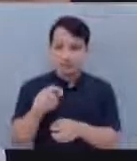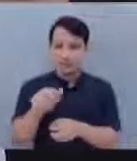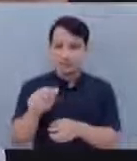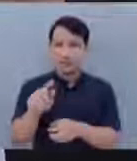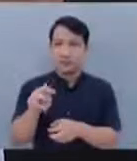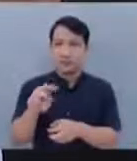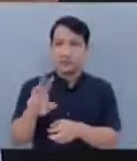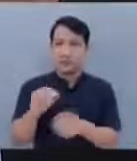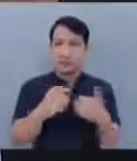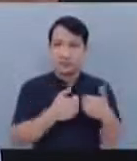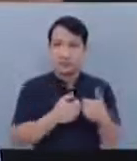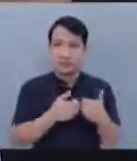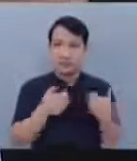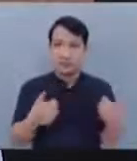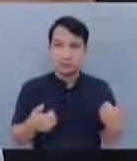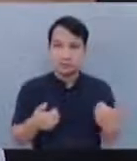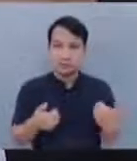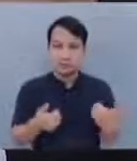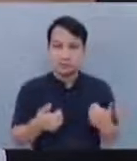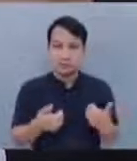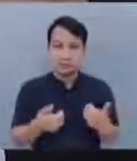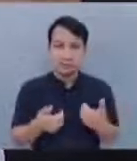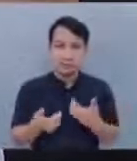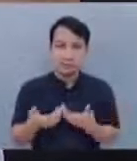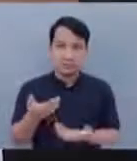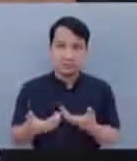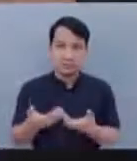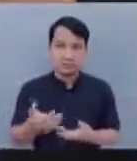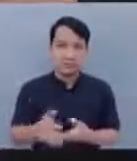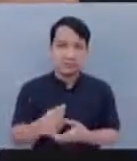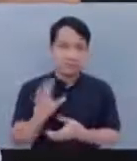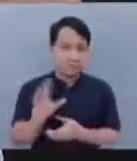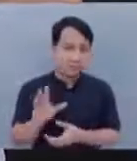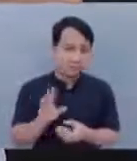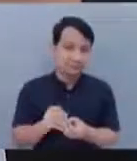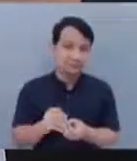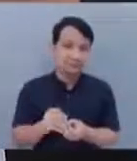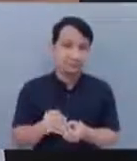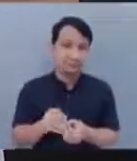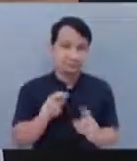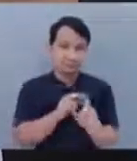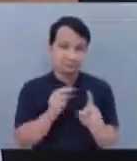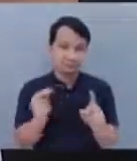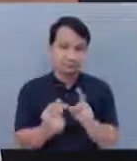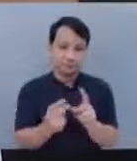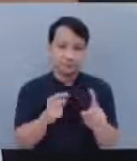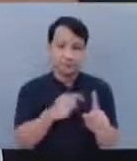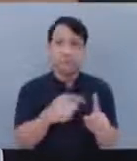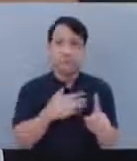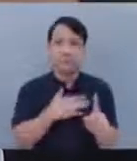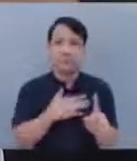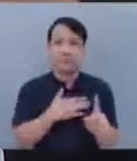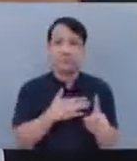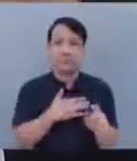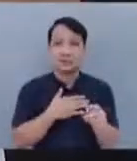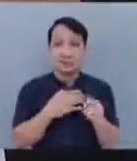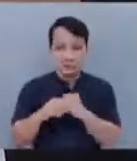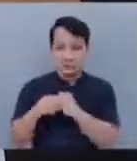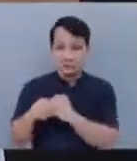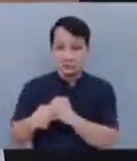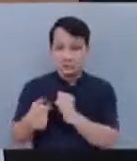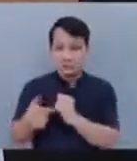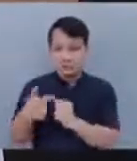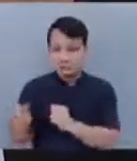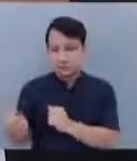magkasintahan po na nagkatampuhan, ganun. Tapos yung point of view ko po dito is susuyuin ko po yung isa para hindi na